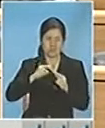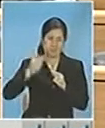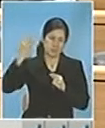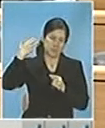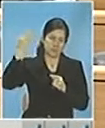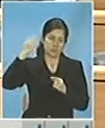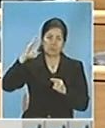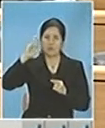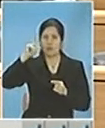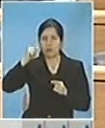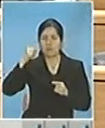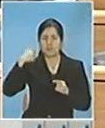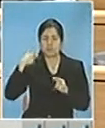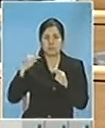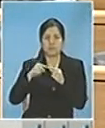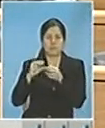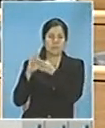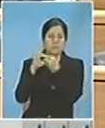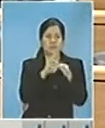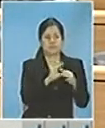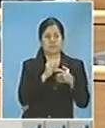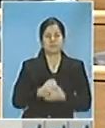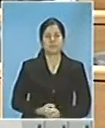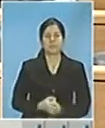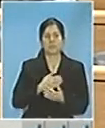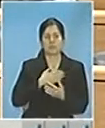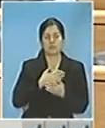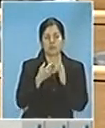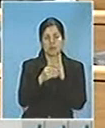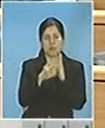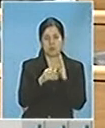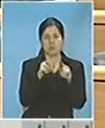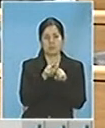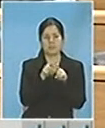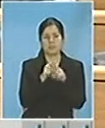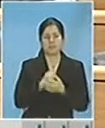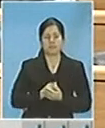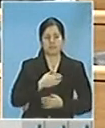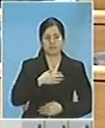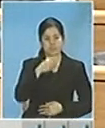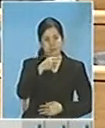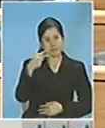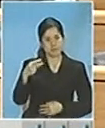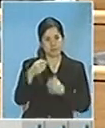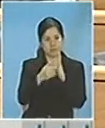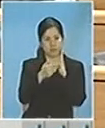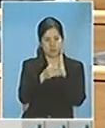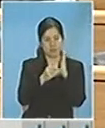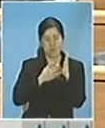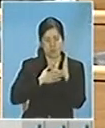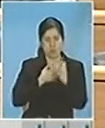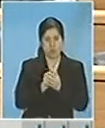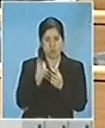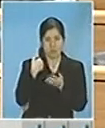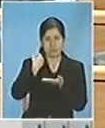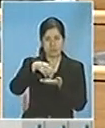แม่เช่นเดียวกันโดยเฉพาะดิฉันเป็นคนอีสานเนี่ยค่ะภาษาอีสานนั้นมีเรื่อง